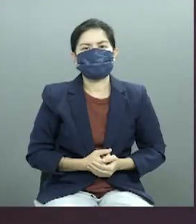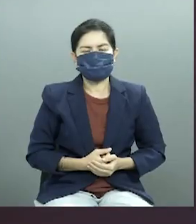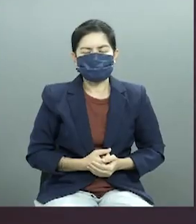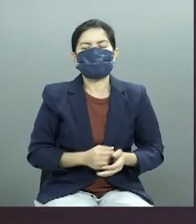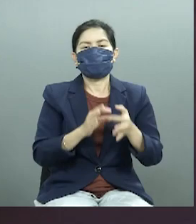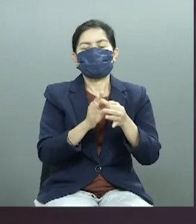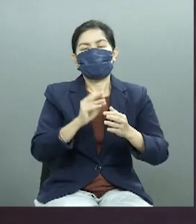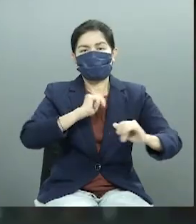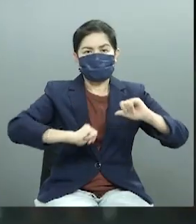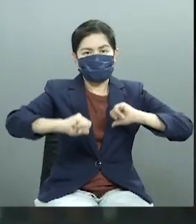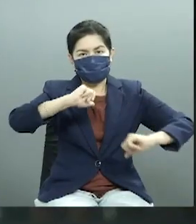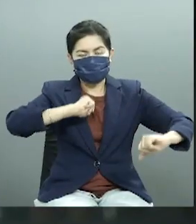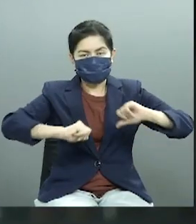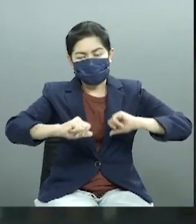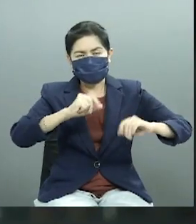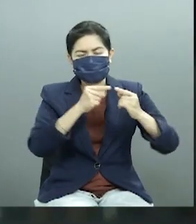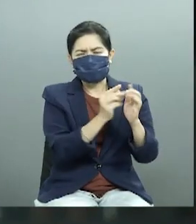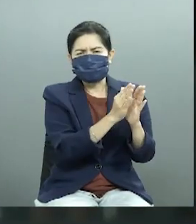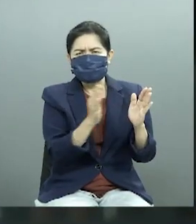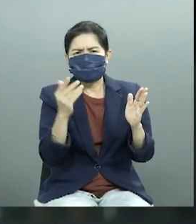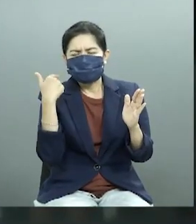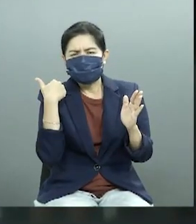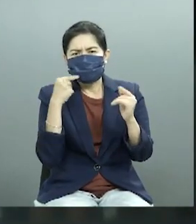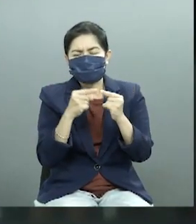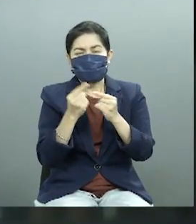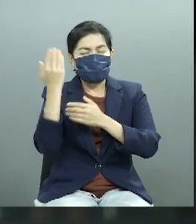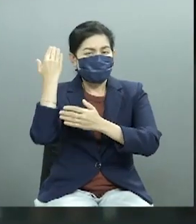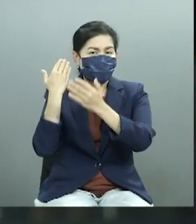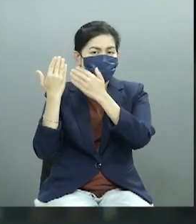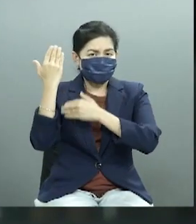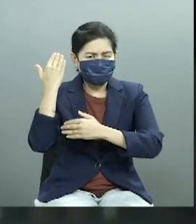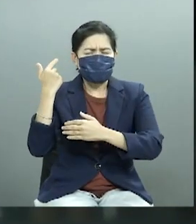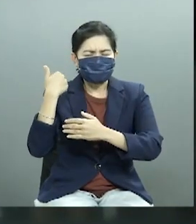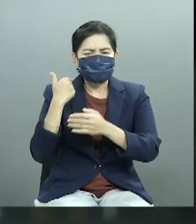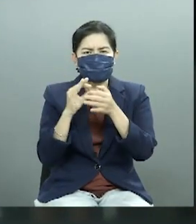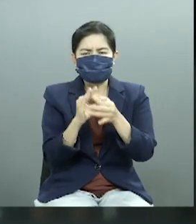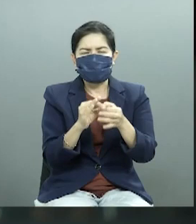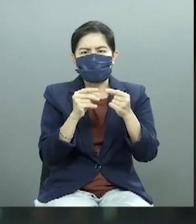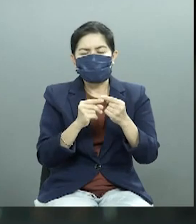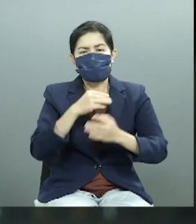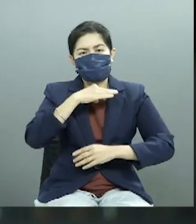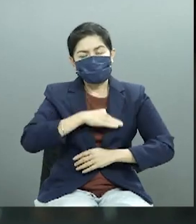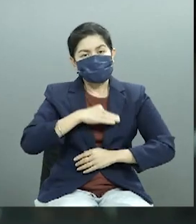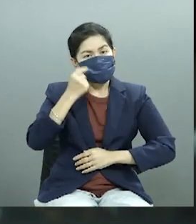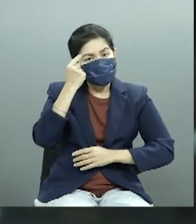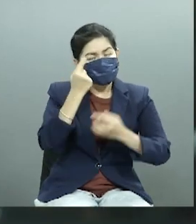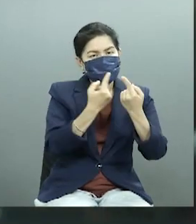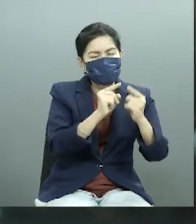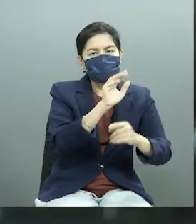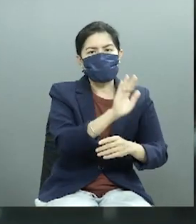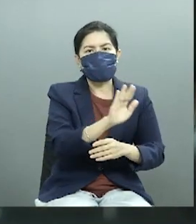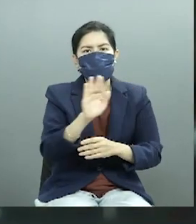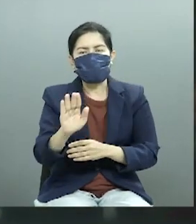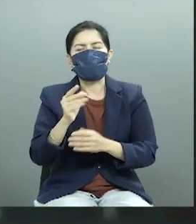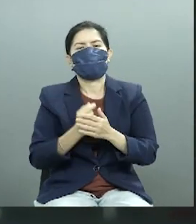ละครจากเจ้าพระยาสุรวดีเนี่ยนำพาไปสู่เรื่องการความคิดที่หลากหลายนะครับความเข้าใจต่